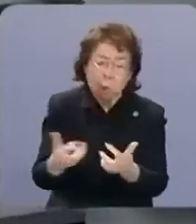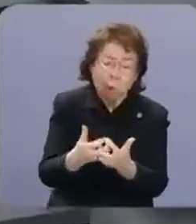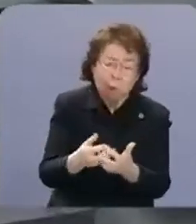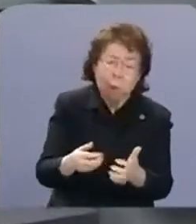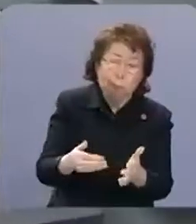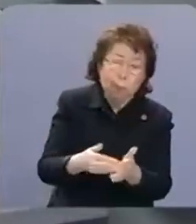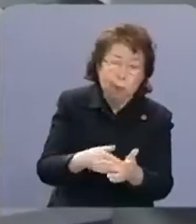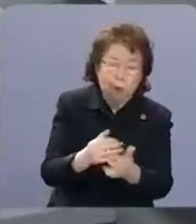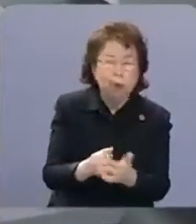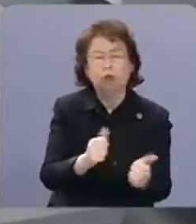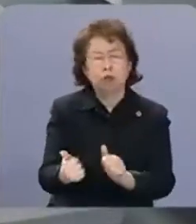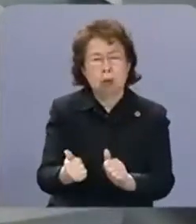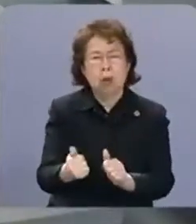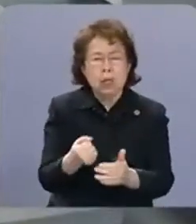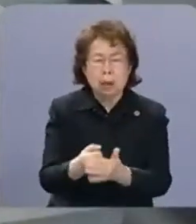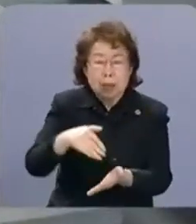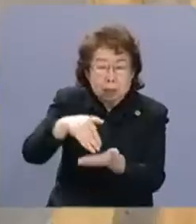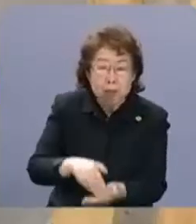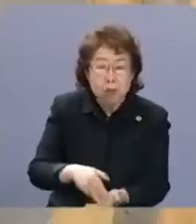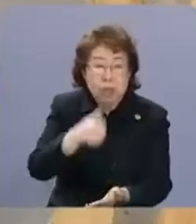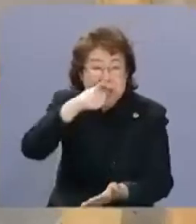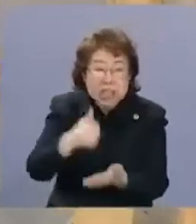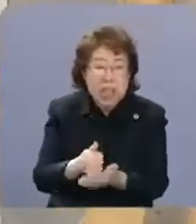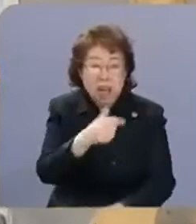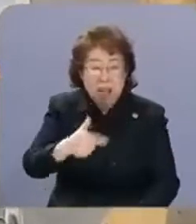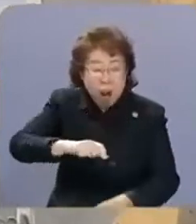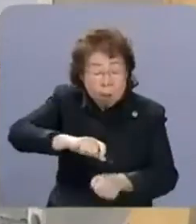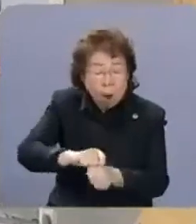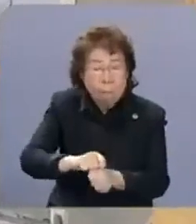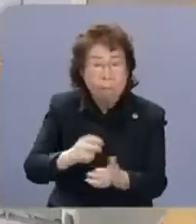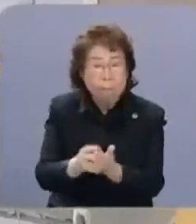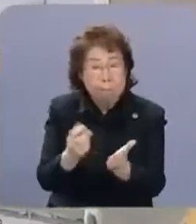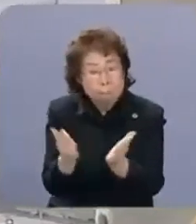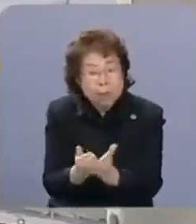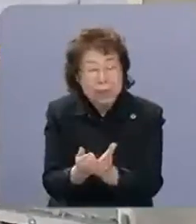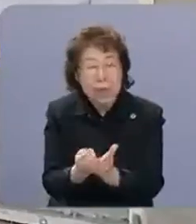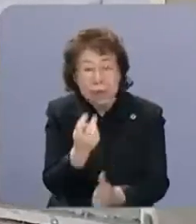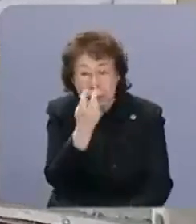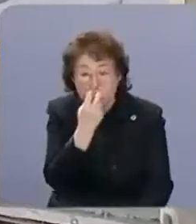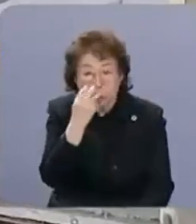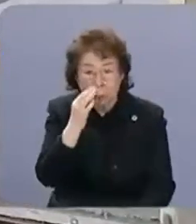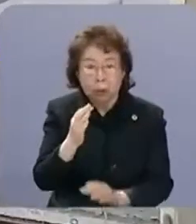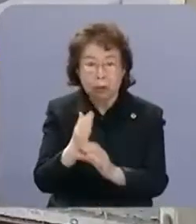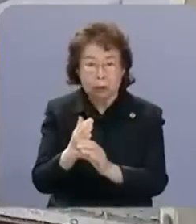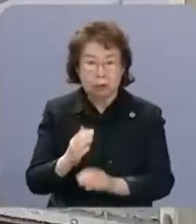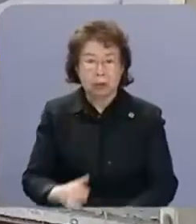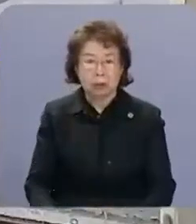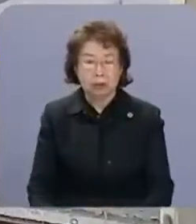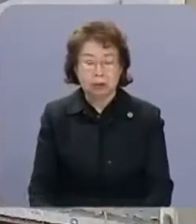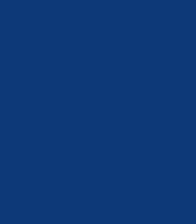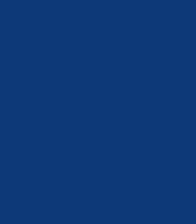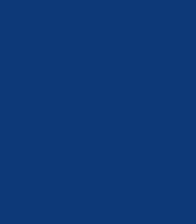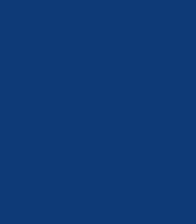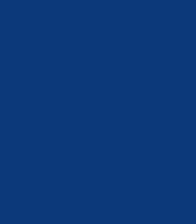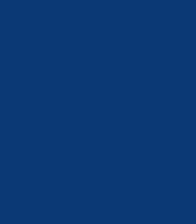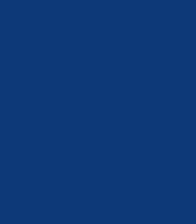경찰이 중대재해 처벌법 적용 여부 등을 검토하고 있습니다 kbs 뉴스 김영록 입니다